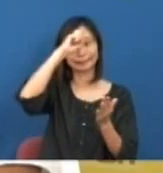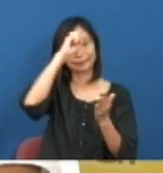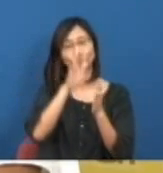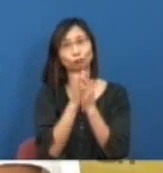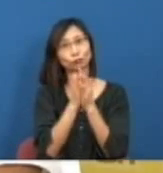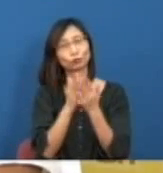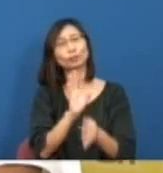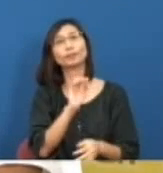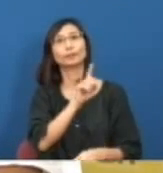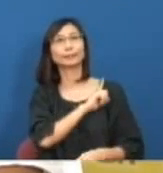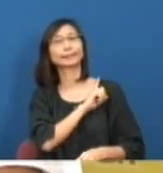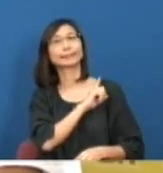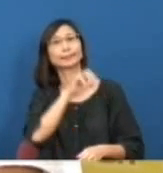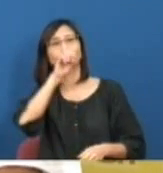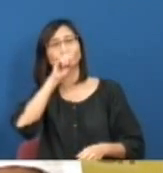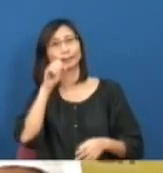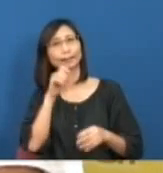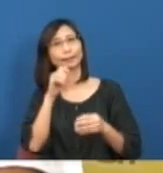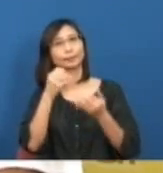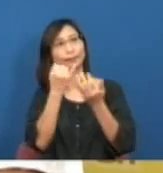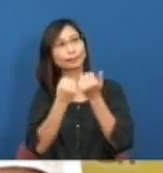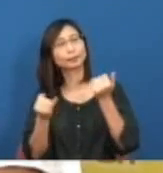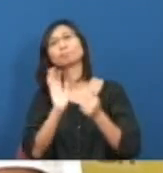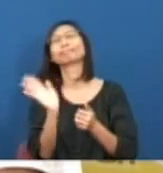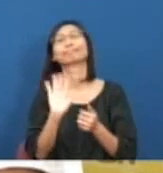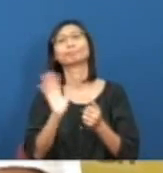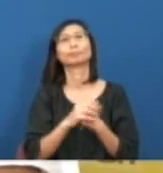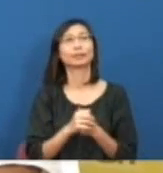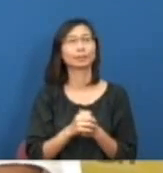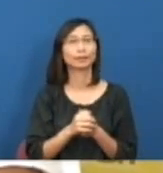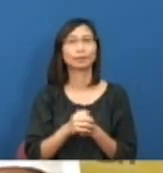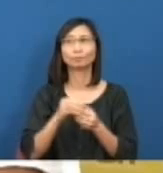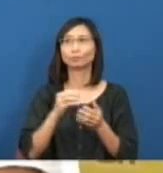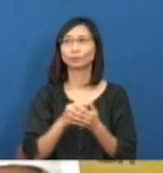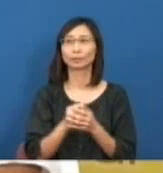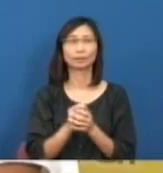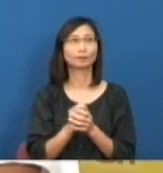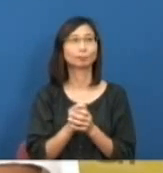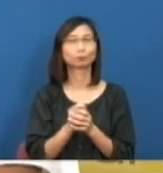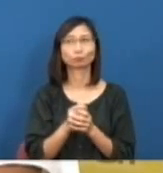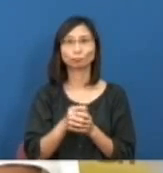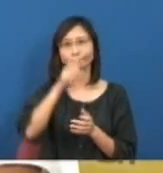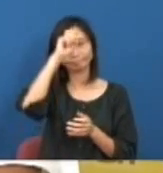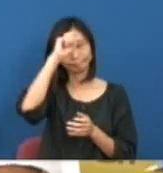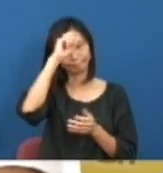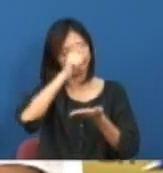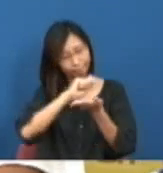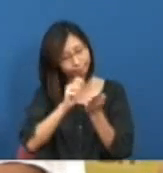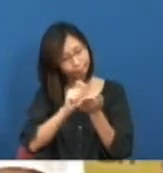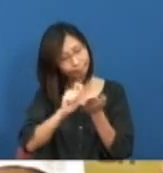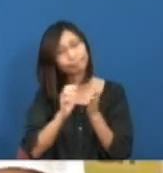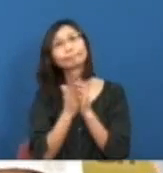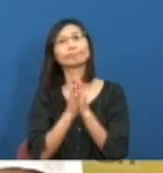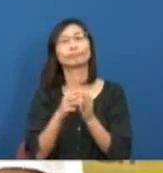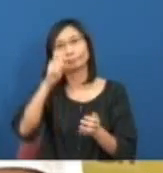傳啦。啊，自傳嘅規格就嚴好多啦，即係自己立選啦。回憶錄咁就即係佢記得乜咪寫